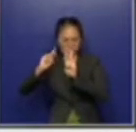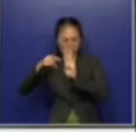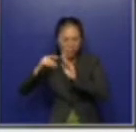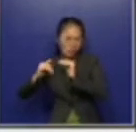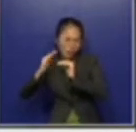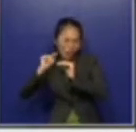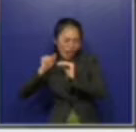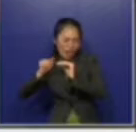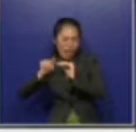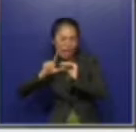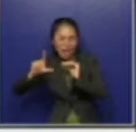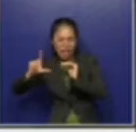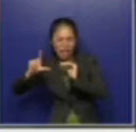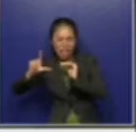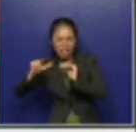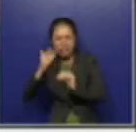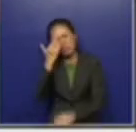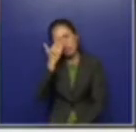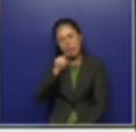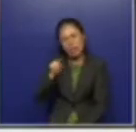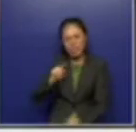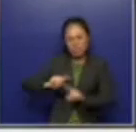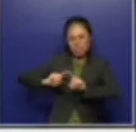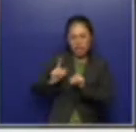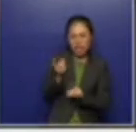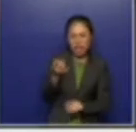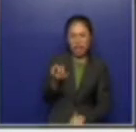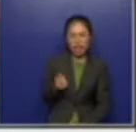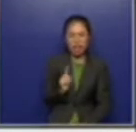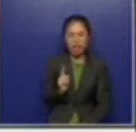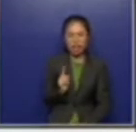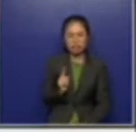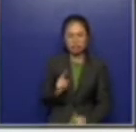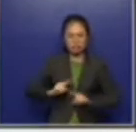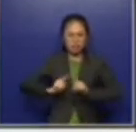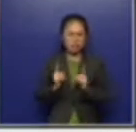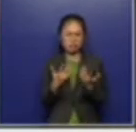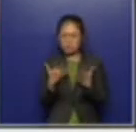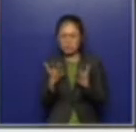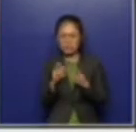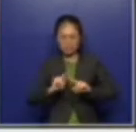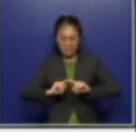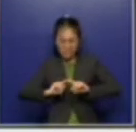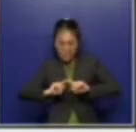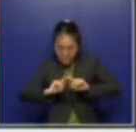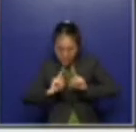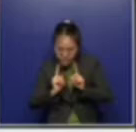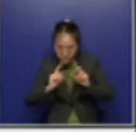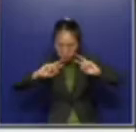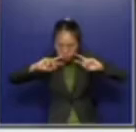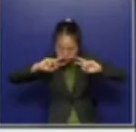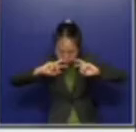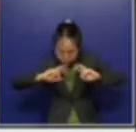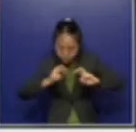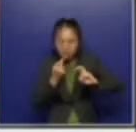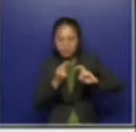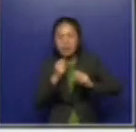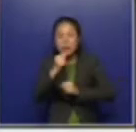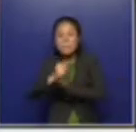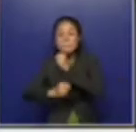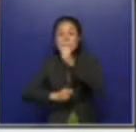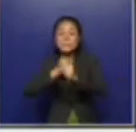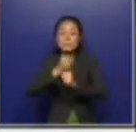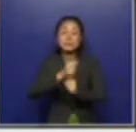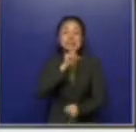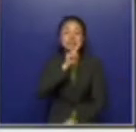าทแล้วทำไมล่ะจิรยุมันแตกต่างอะไรยังไงหรือไม่แตกต่างหรอกครับท่านประธานครับแต่พอมาดูปี